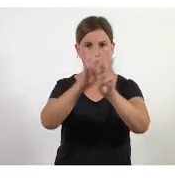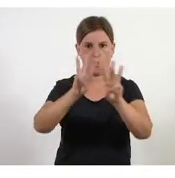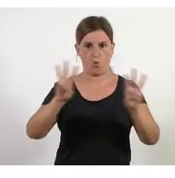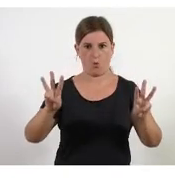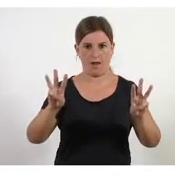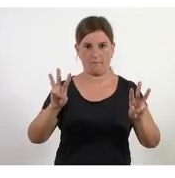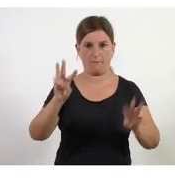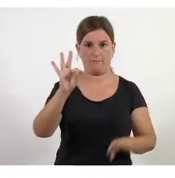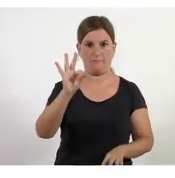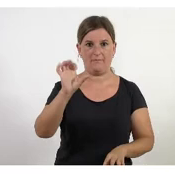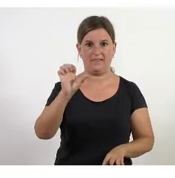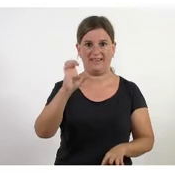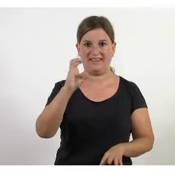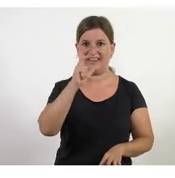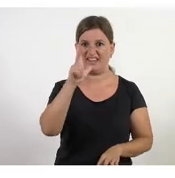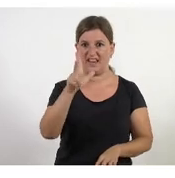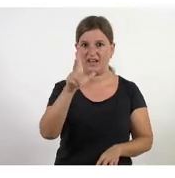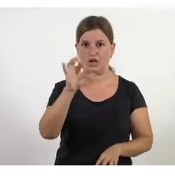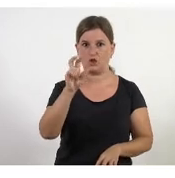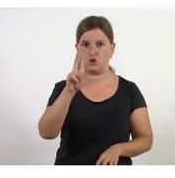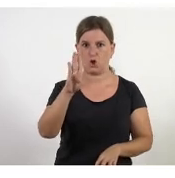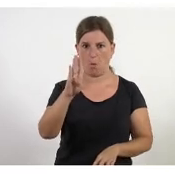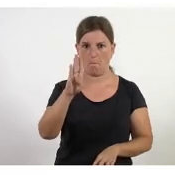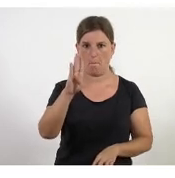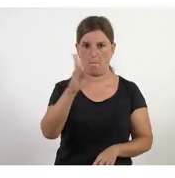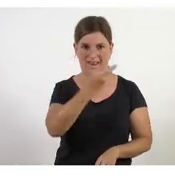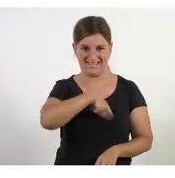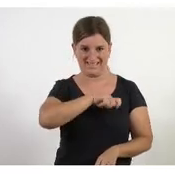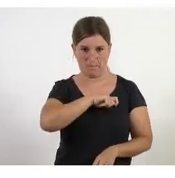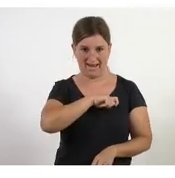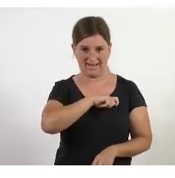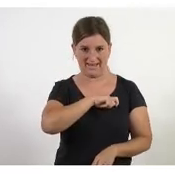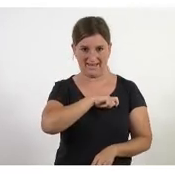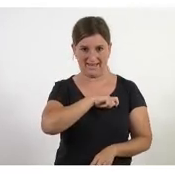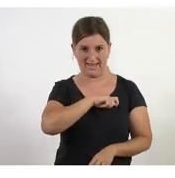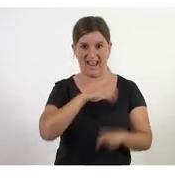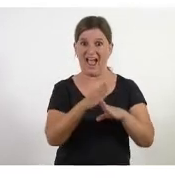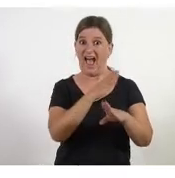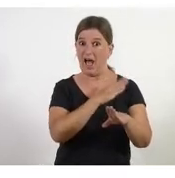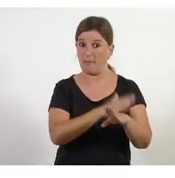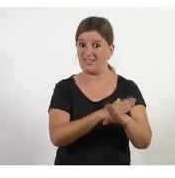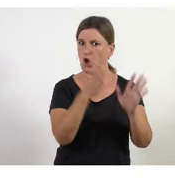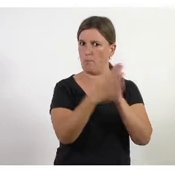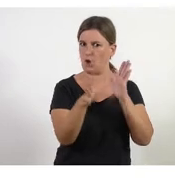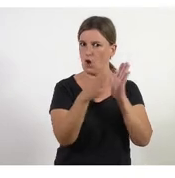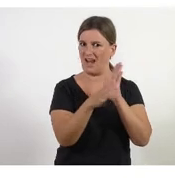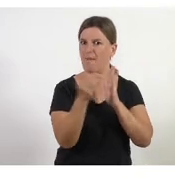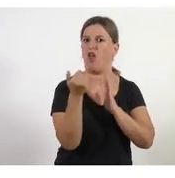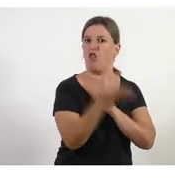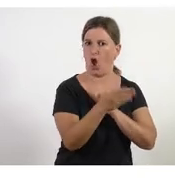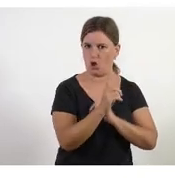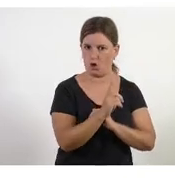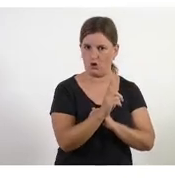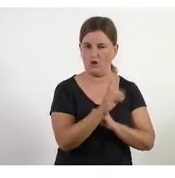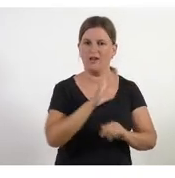de TechSap Spain. L'he volgut posar perquè abans aquest programa es deia programa Dono. Era